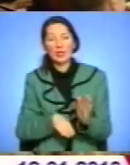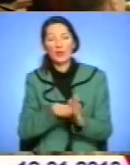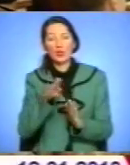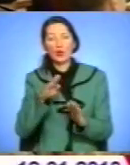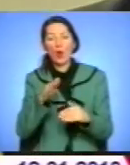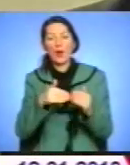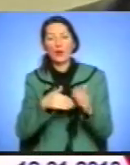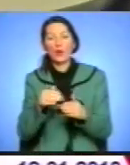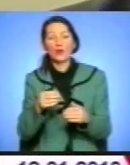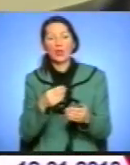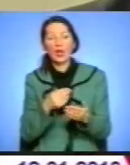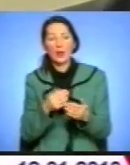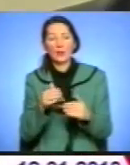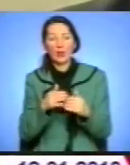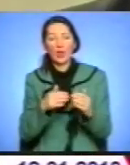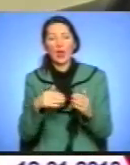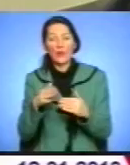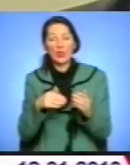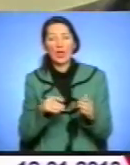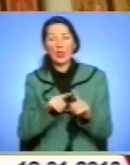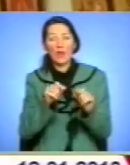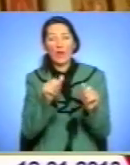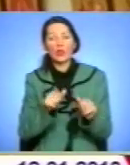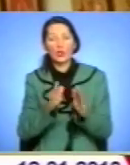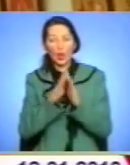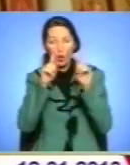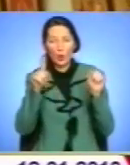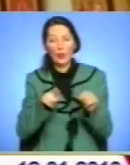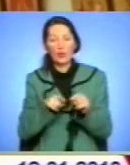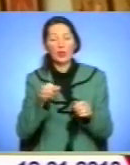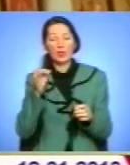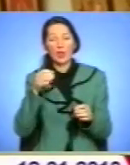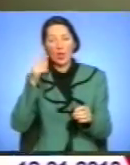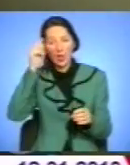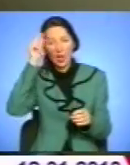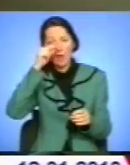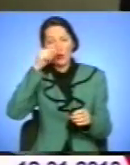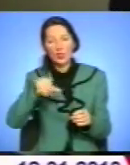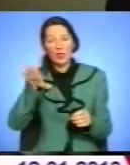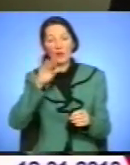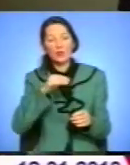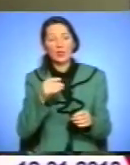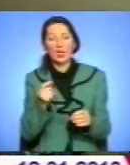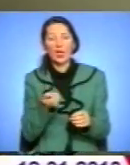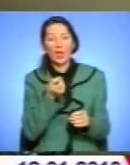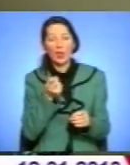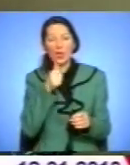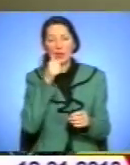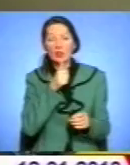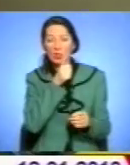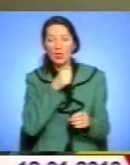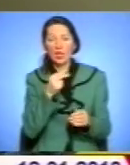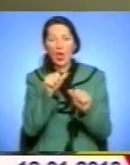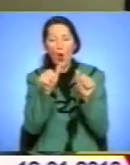Він досконало вивчив усі канони творення сакральних полотен і оформлення церков. Якщо я вам скажу, що не менше